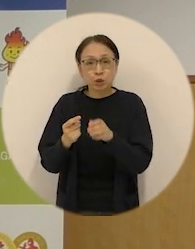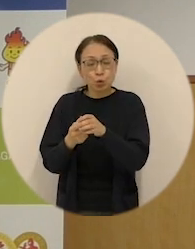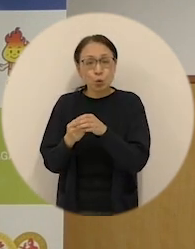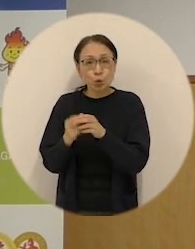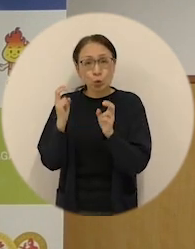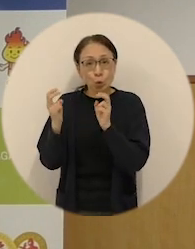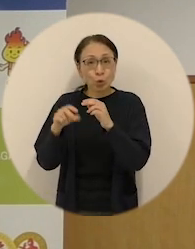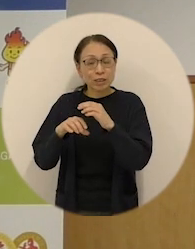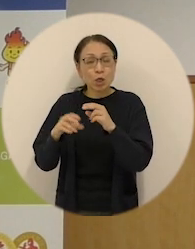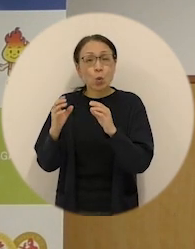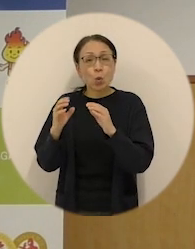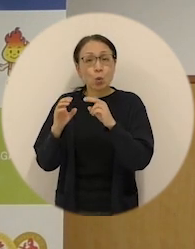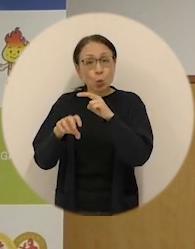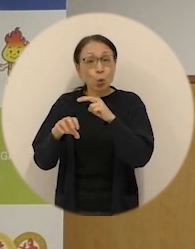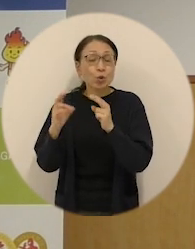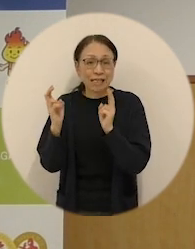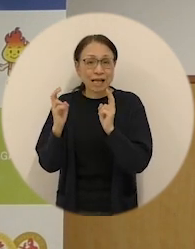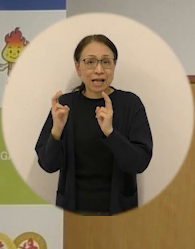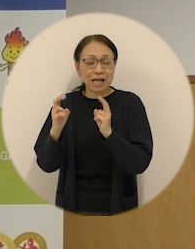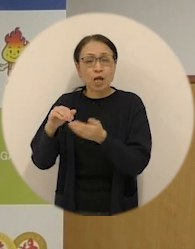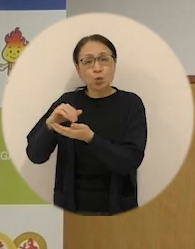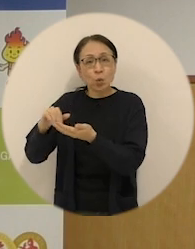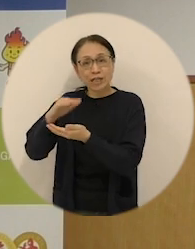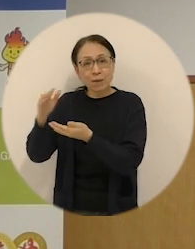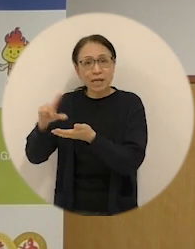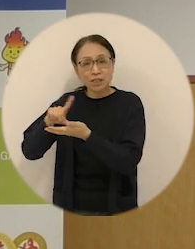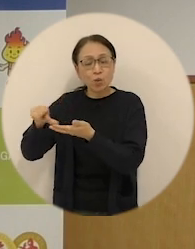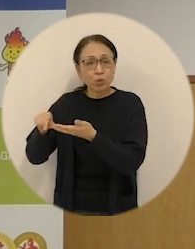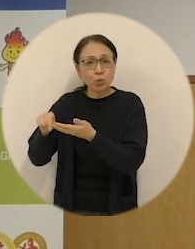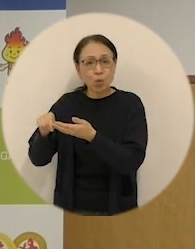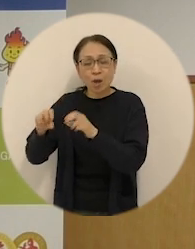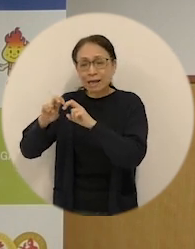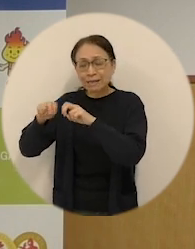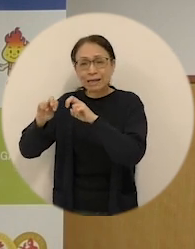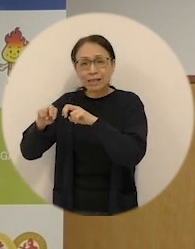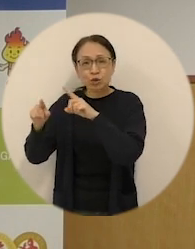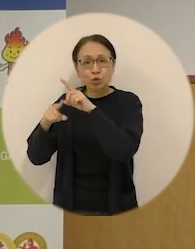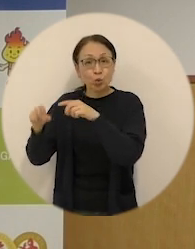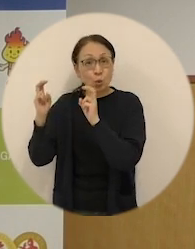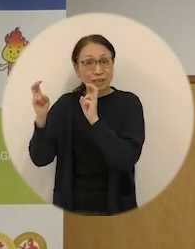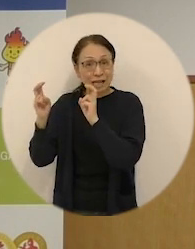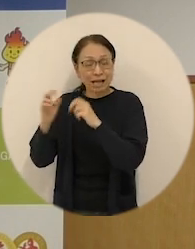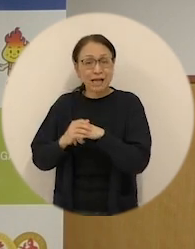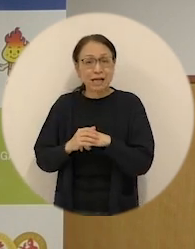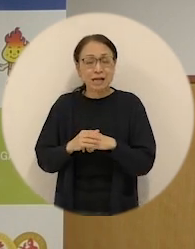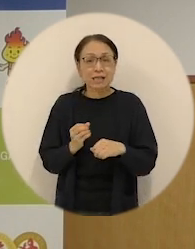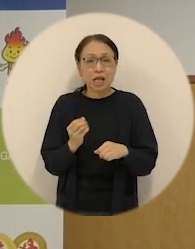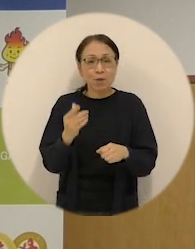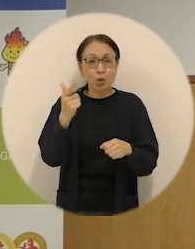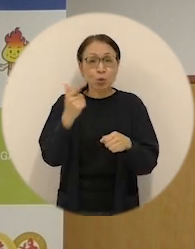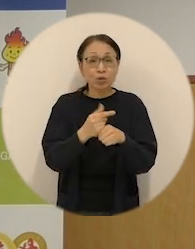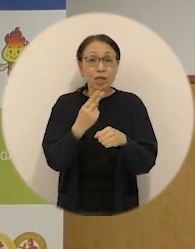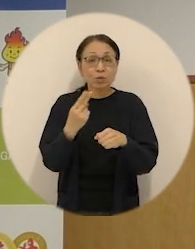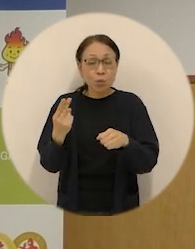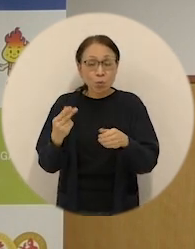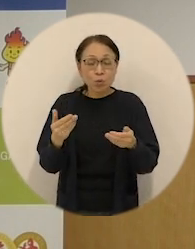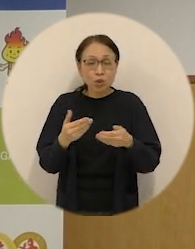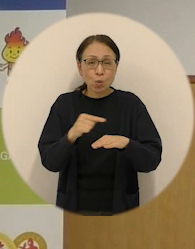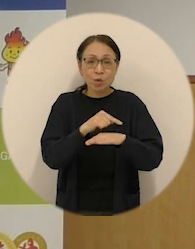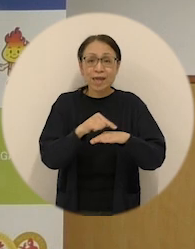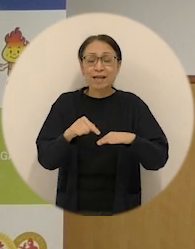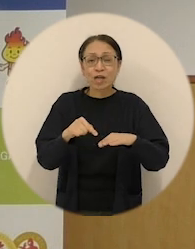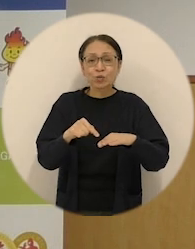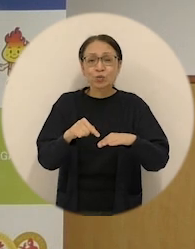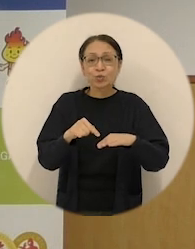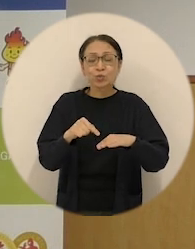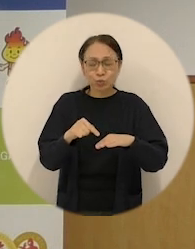公社及び郡山地方土地開発公社の令和6年度事業計画及び収